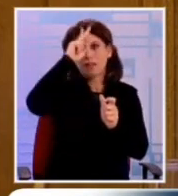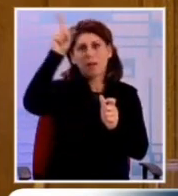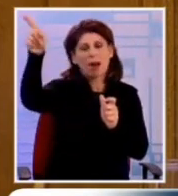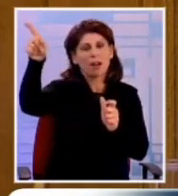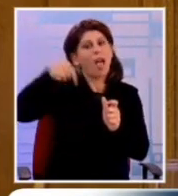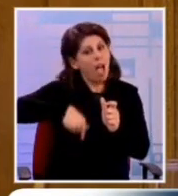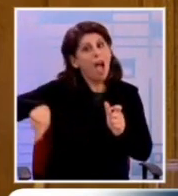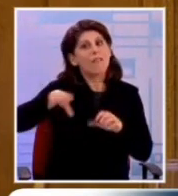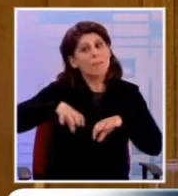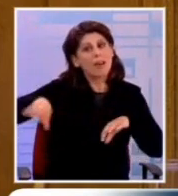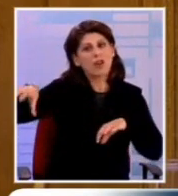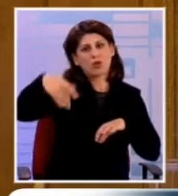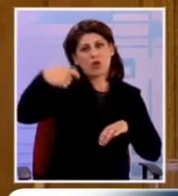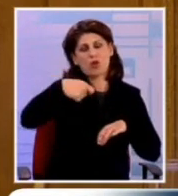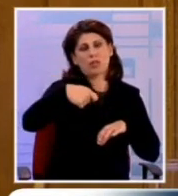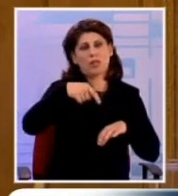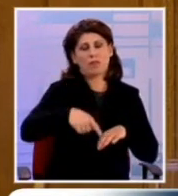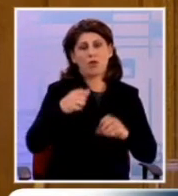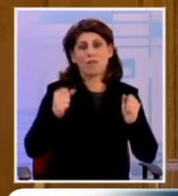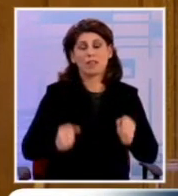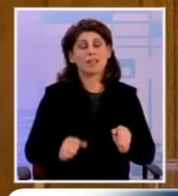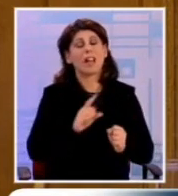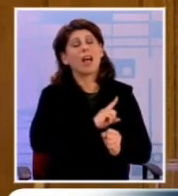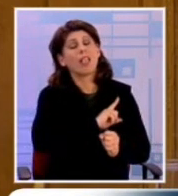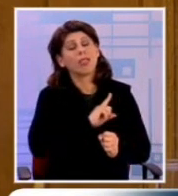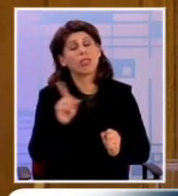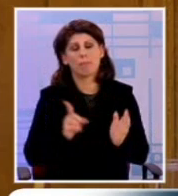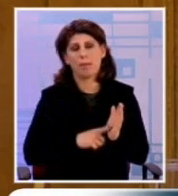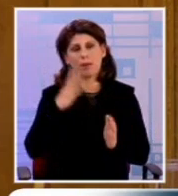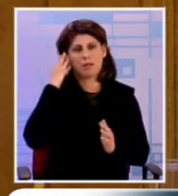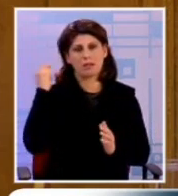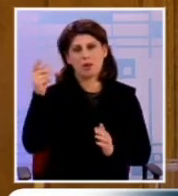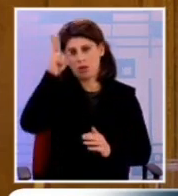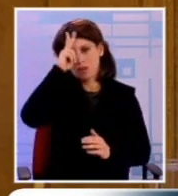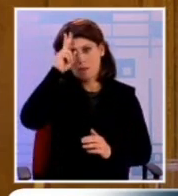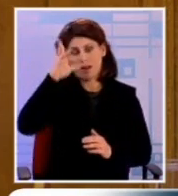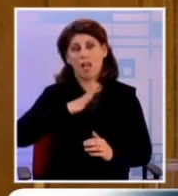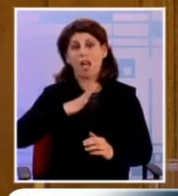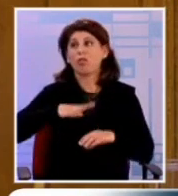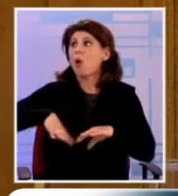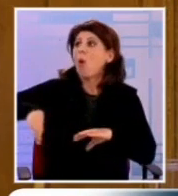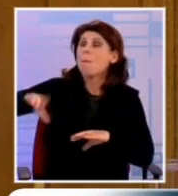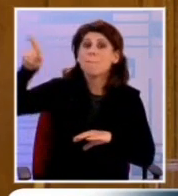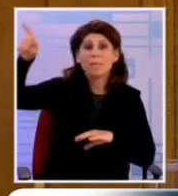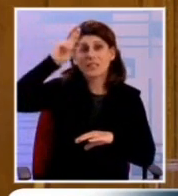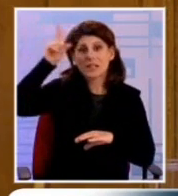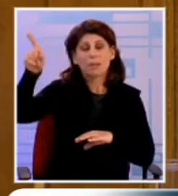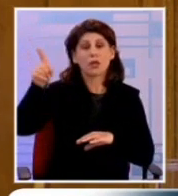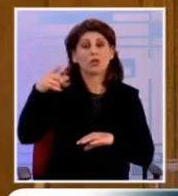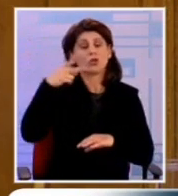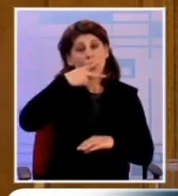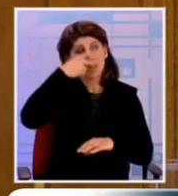κράτος. Και αυτό είναι που βασικά δεν πρέπει να ξεχνά ο γερμανικός λαός. Ότι